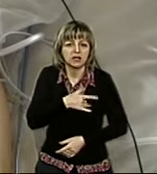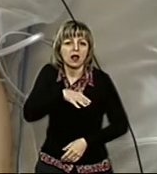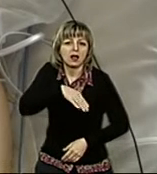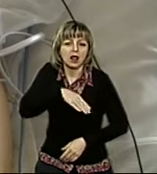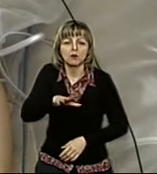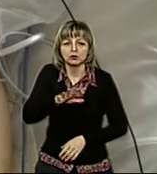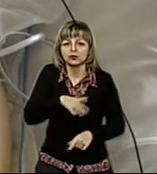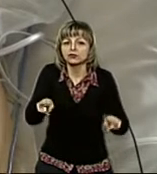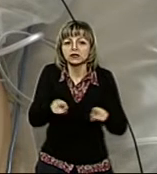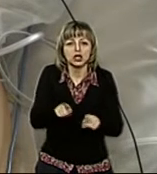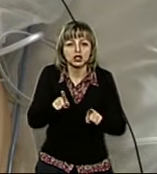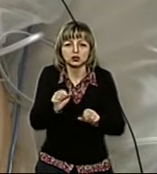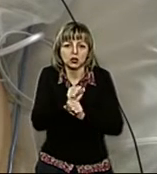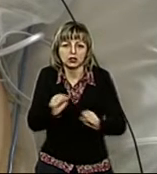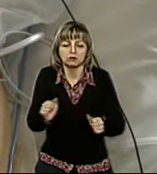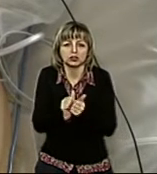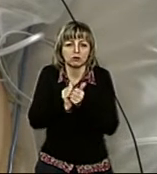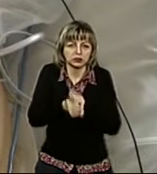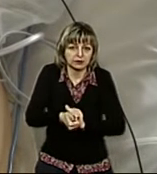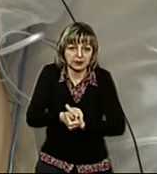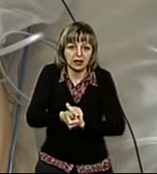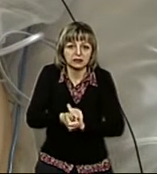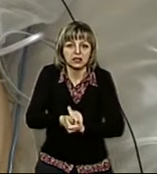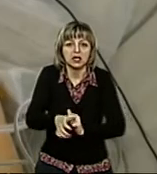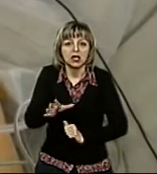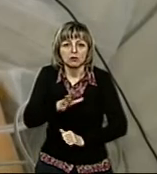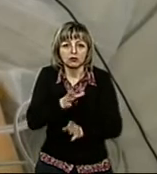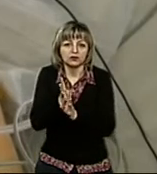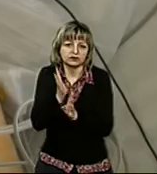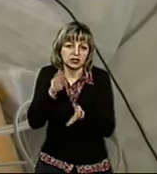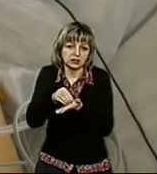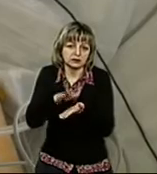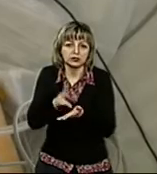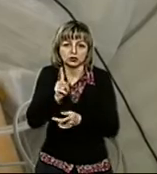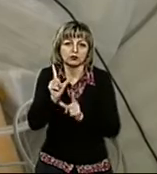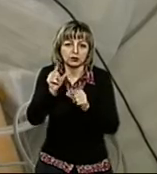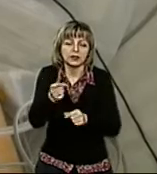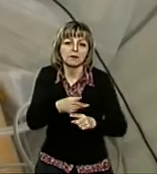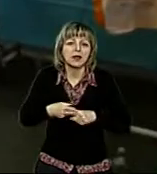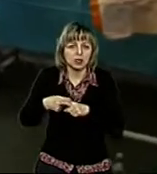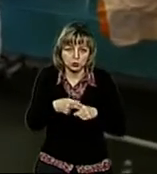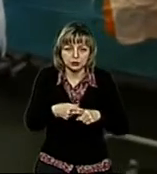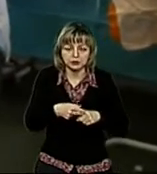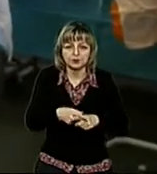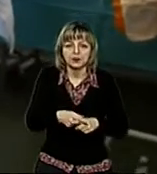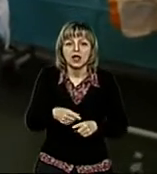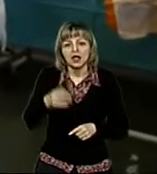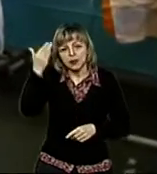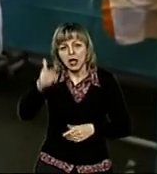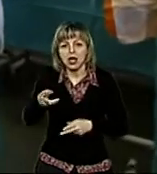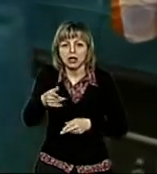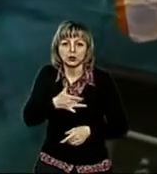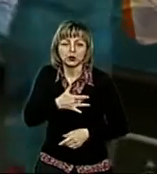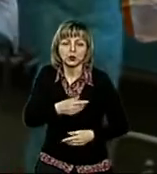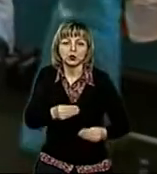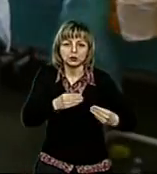вже був такий, що не можна було його поміняти. Стояв у черзі на Білорусь. На донорський орган